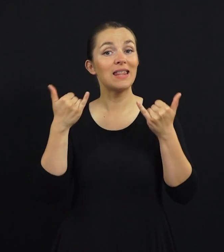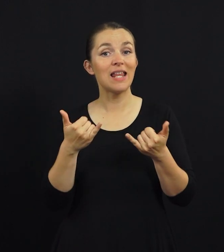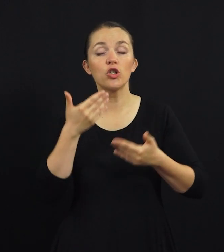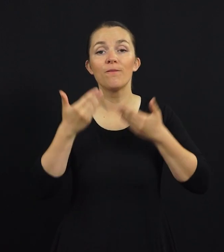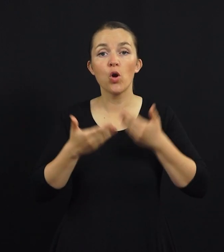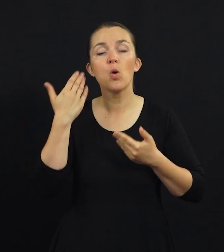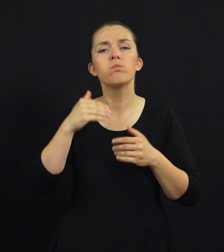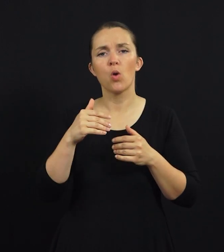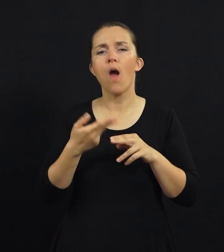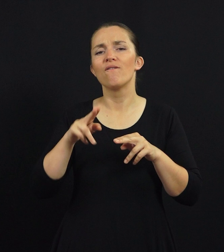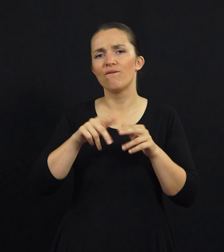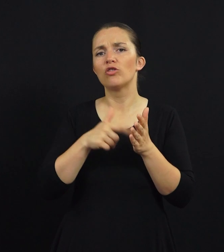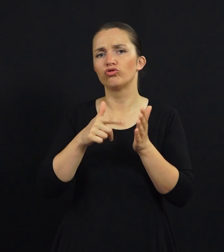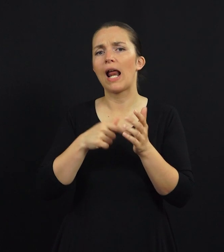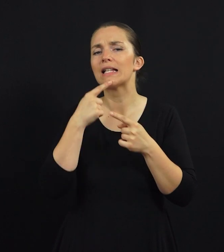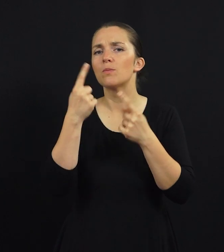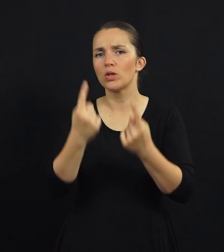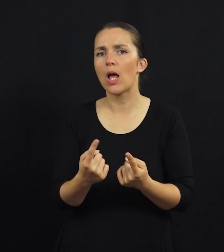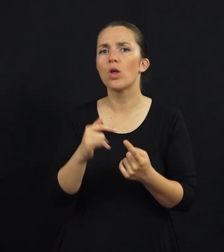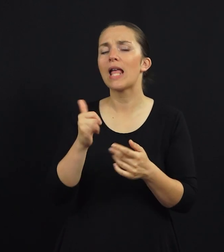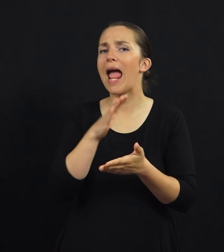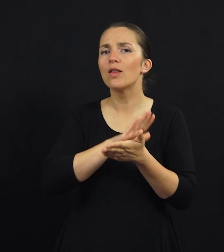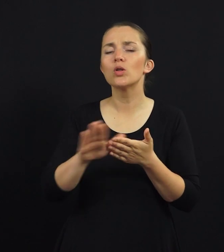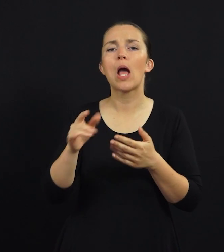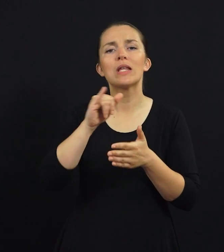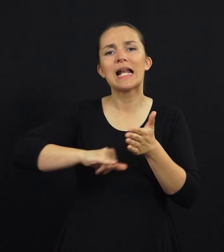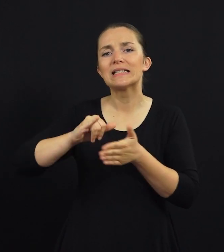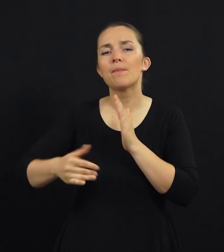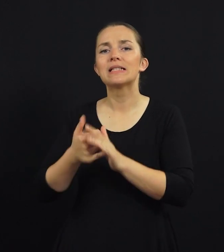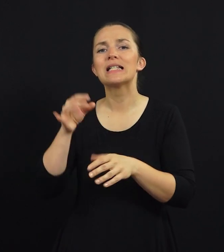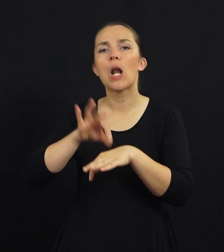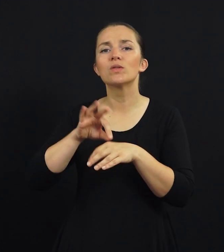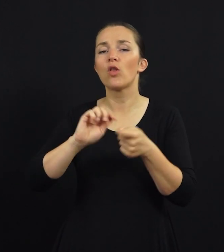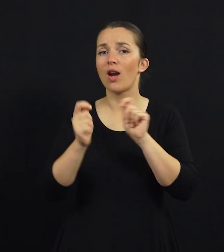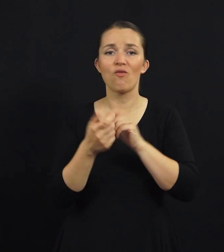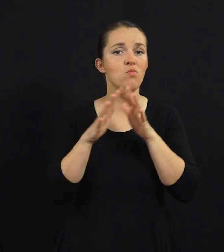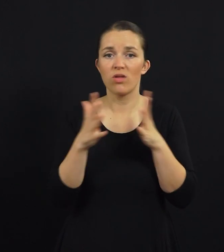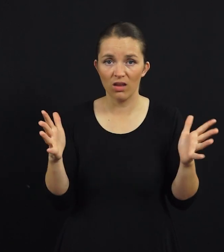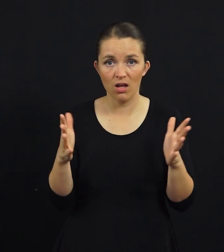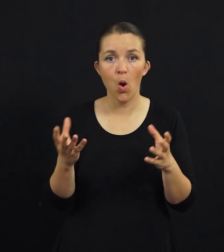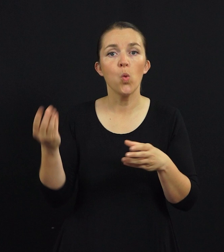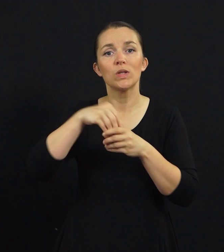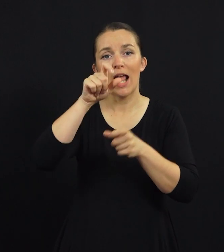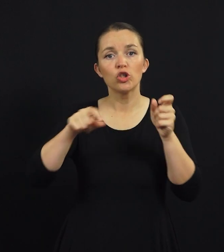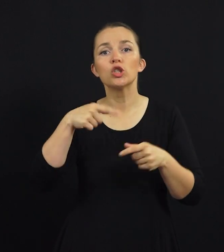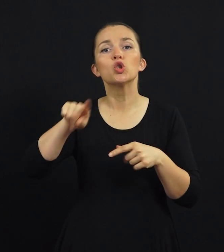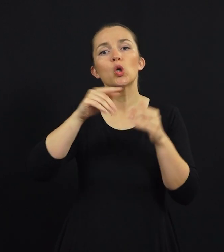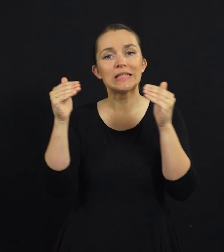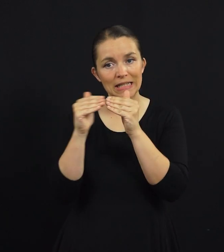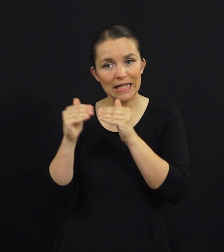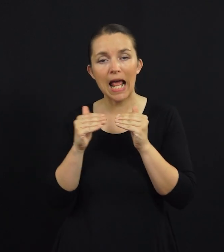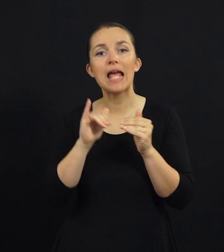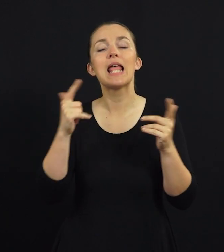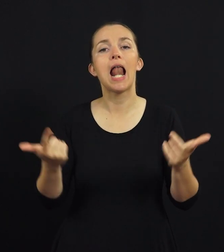Na današnjem forumu je bilo sicer večkrat izpostavljeno, da enostavnih receptov za zdravstveno reformo ni. Udeleženci pa so